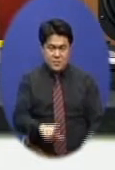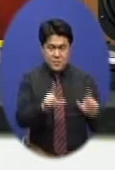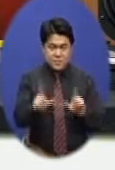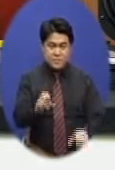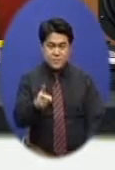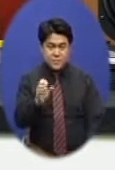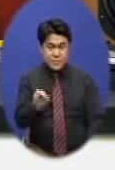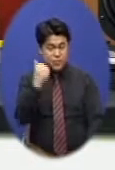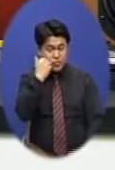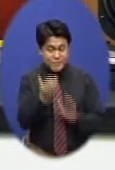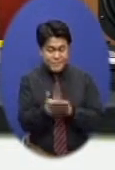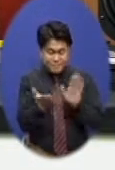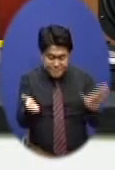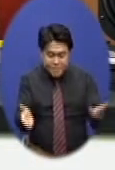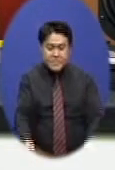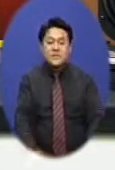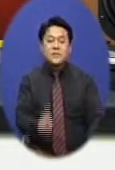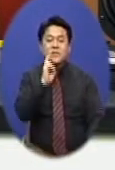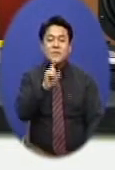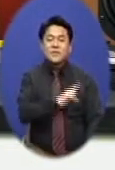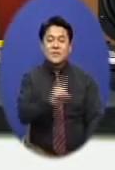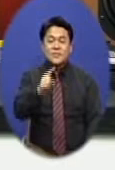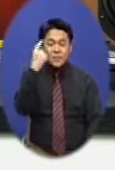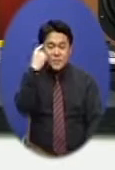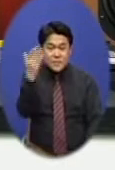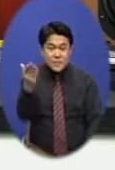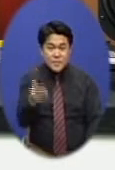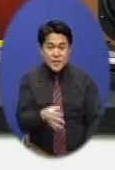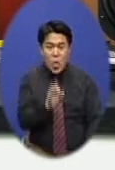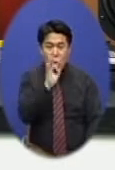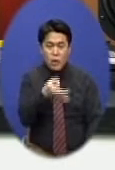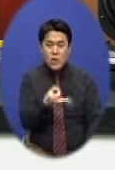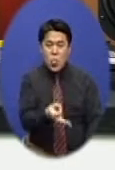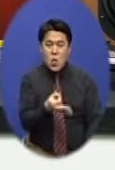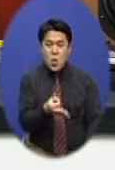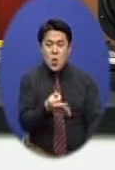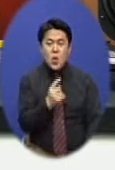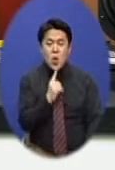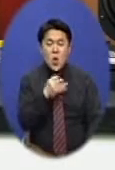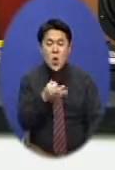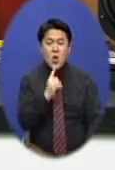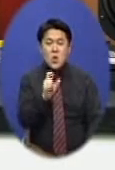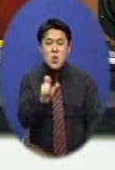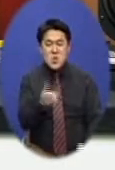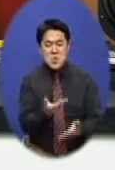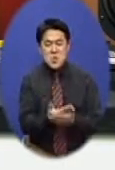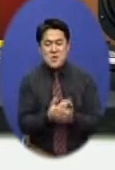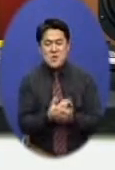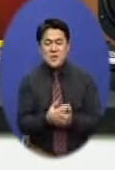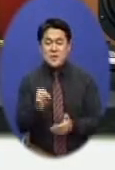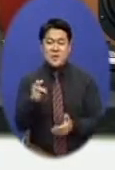네네, 안녕하십니까? 부르실 곡은 어떤 곡이시죠? 역전 열단양. 아, 오랜만에 듣네요. 역전 예,